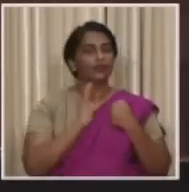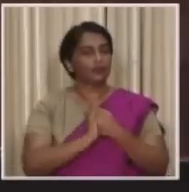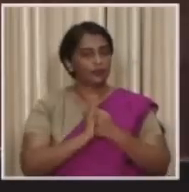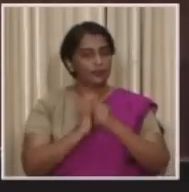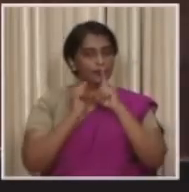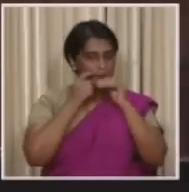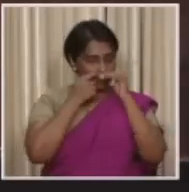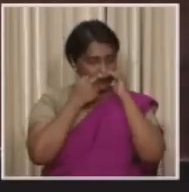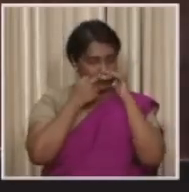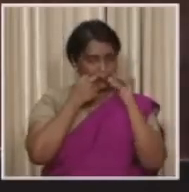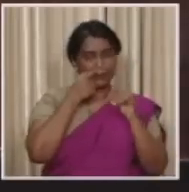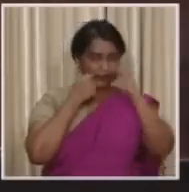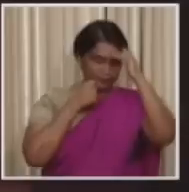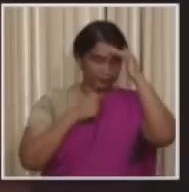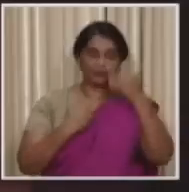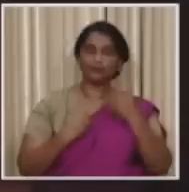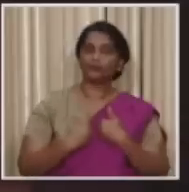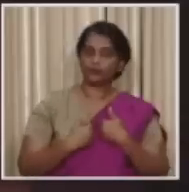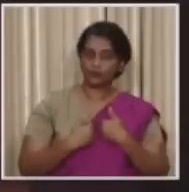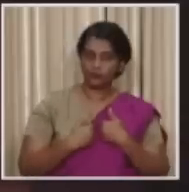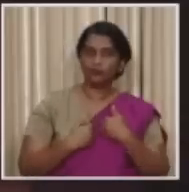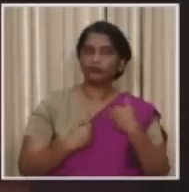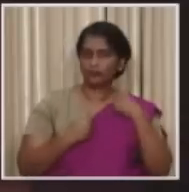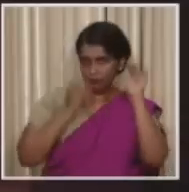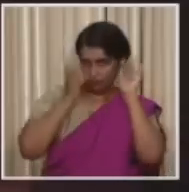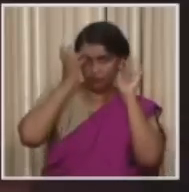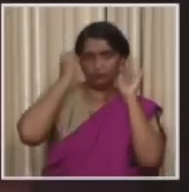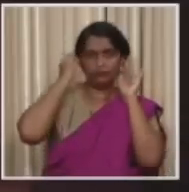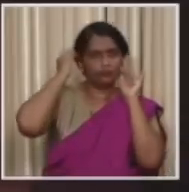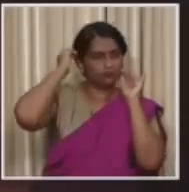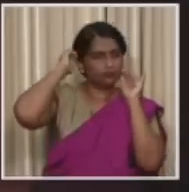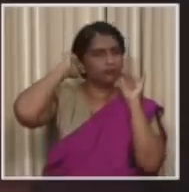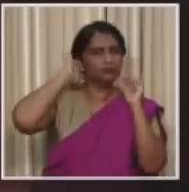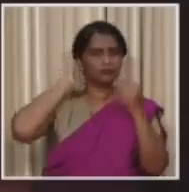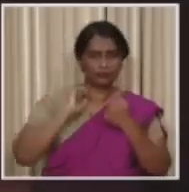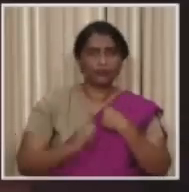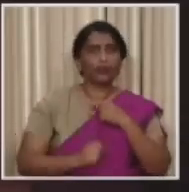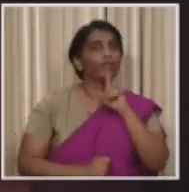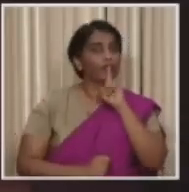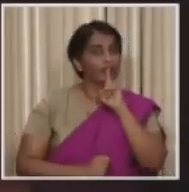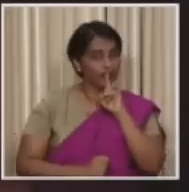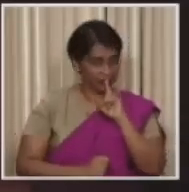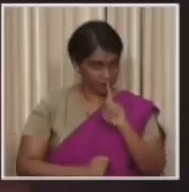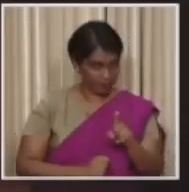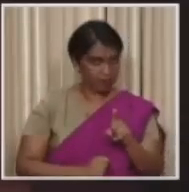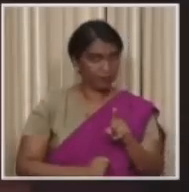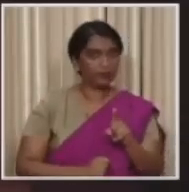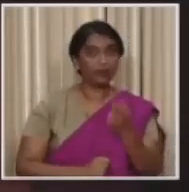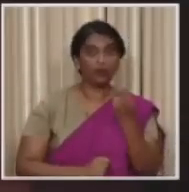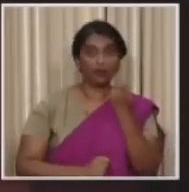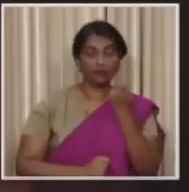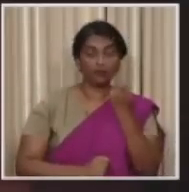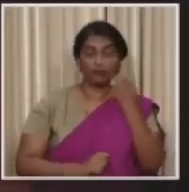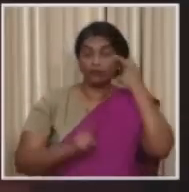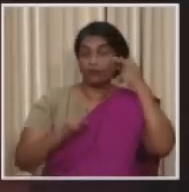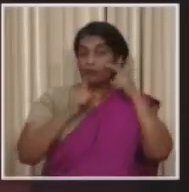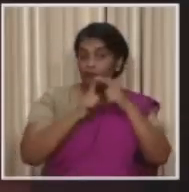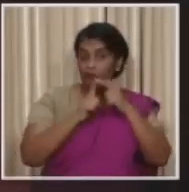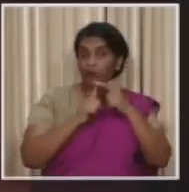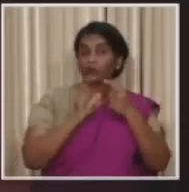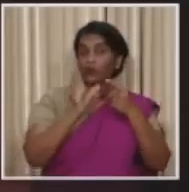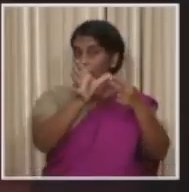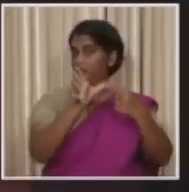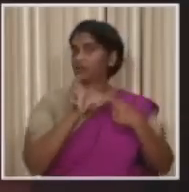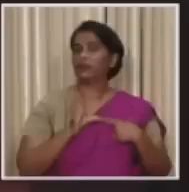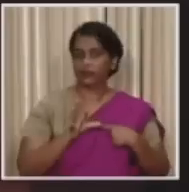ketumani, mama. Mata ehuna mama kiyapu karanawata e aarthika vigrahata laba dunnu